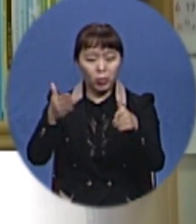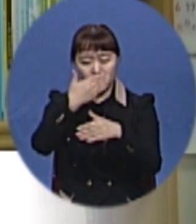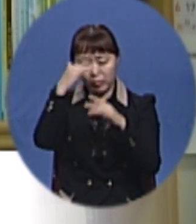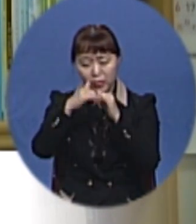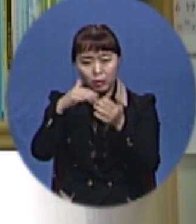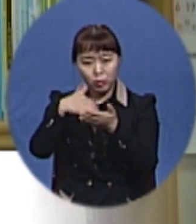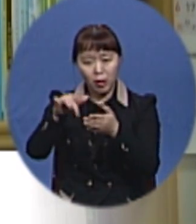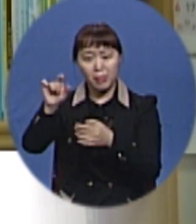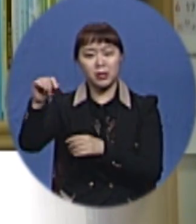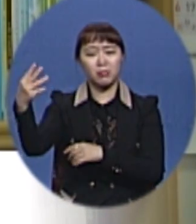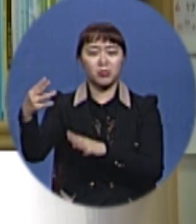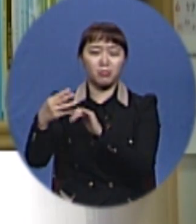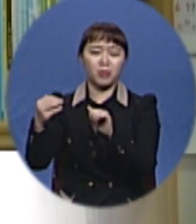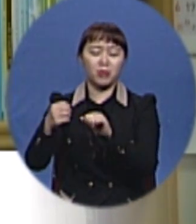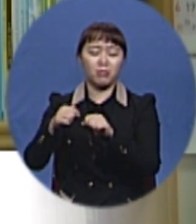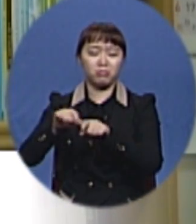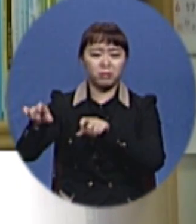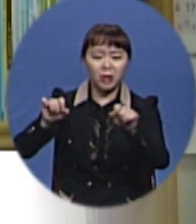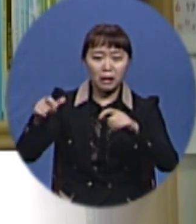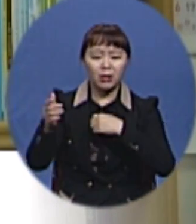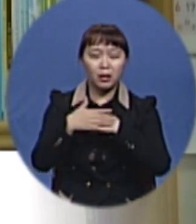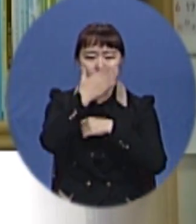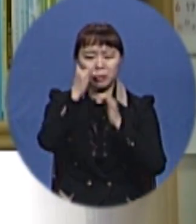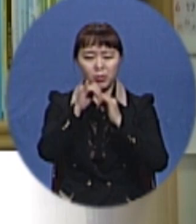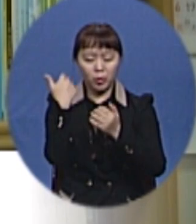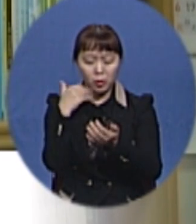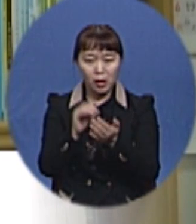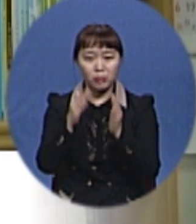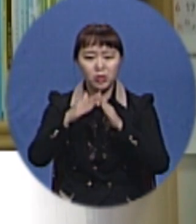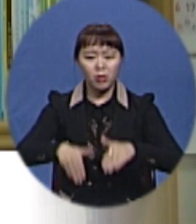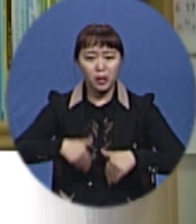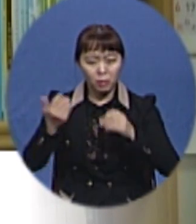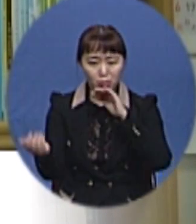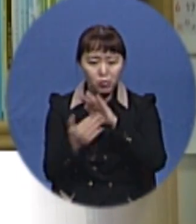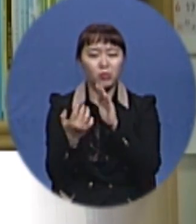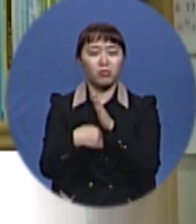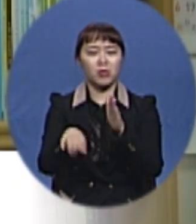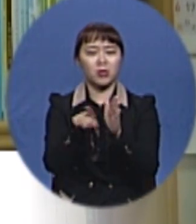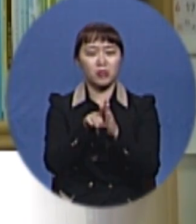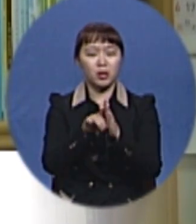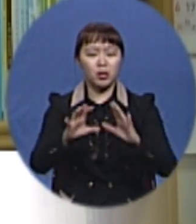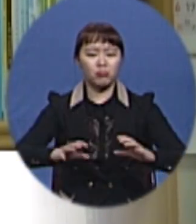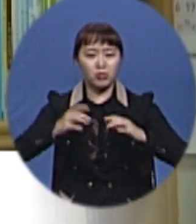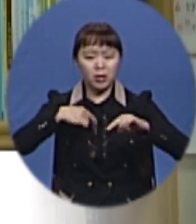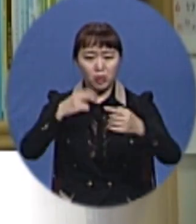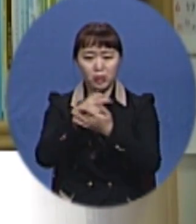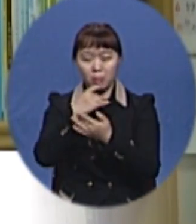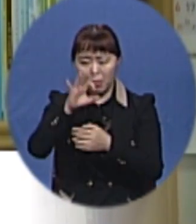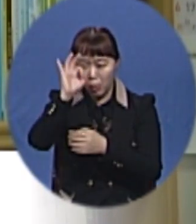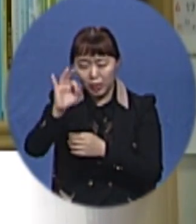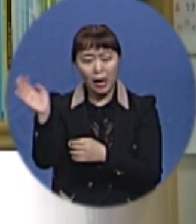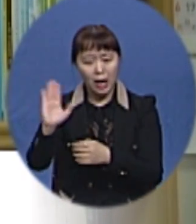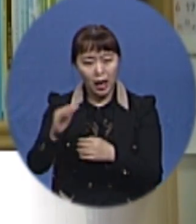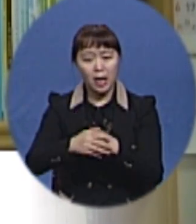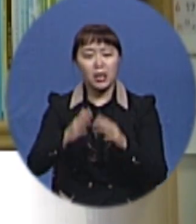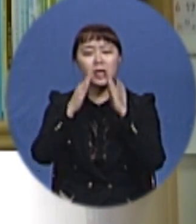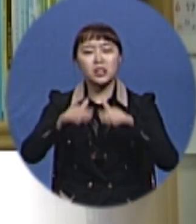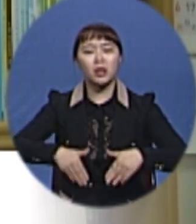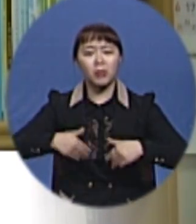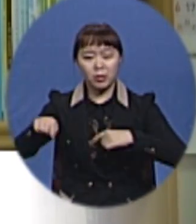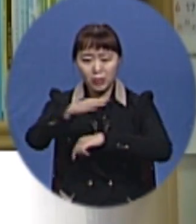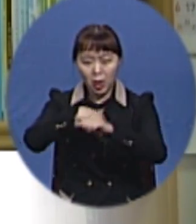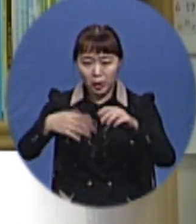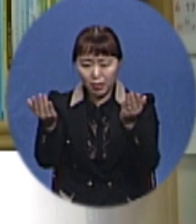청년 인구도 13,000명이 빠져나갔습니다. 청년이 돌아오는 전남이 되기 위해서는 국가의 정책만 바라보고 있을 것이 아니라 전남도 실정에